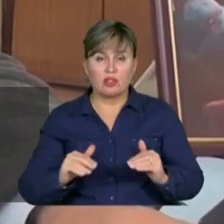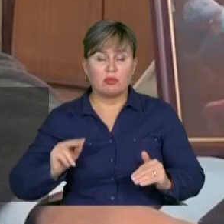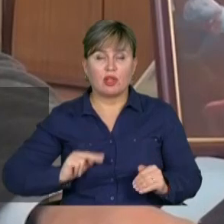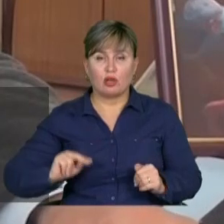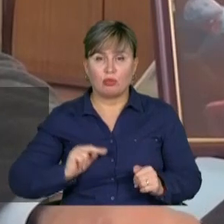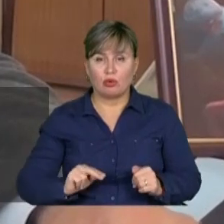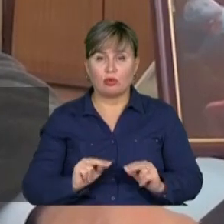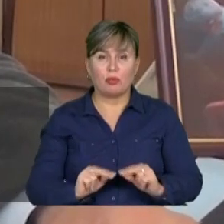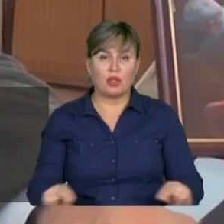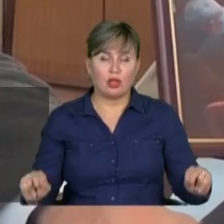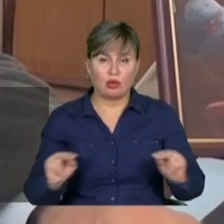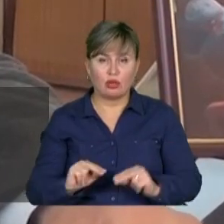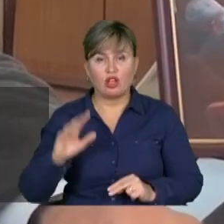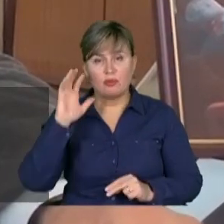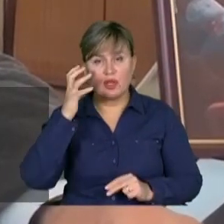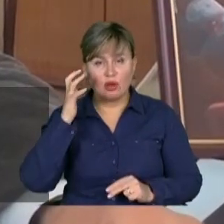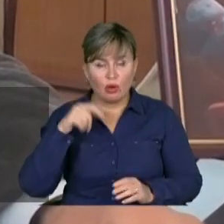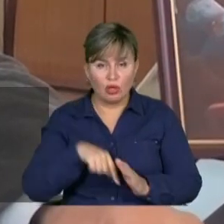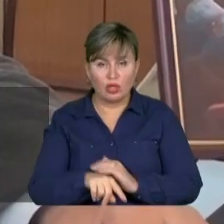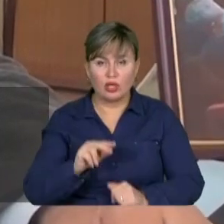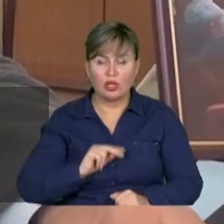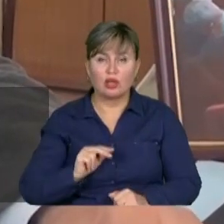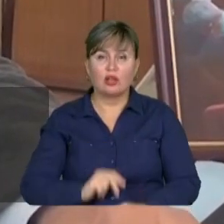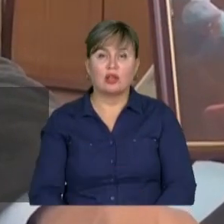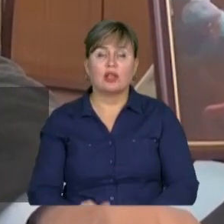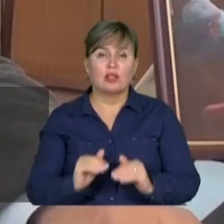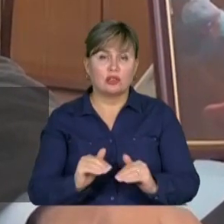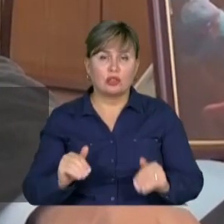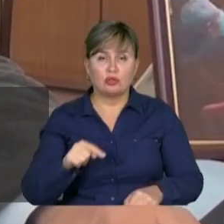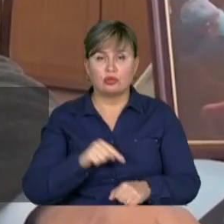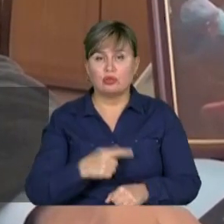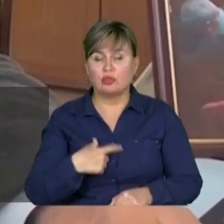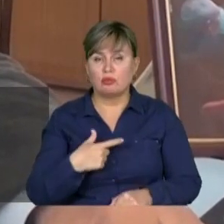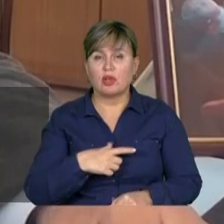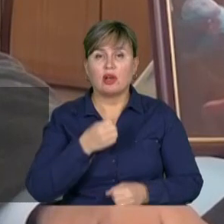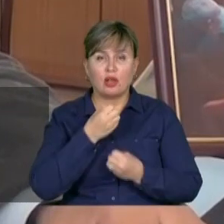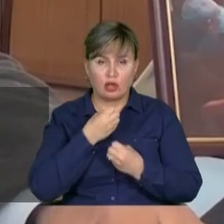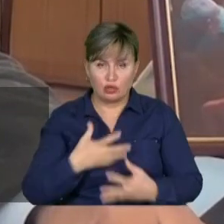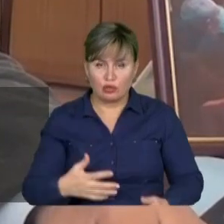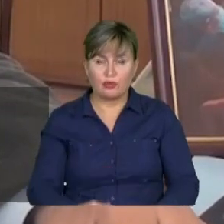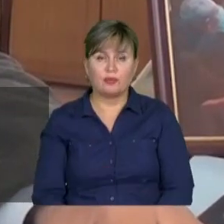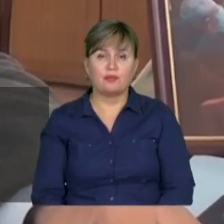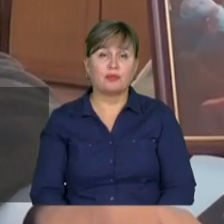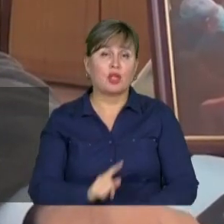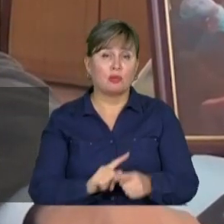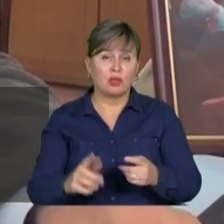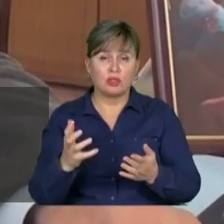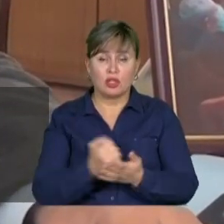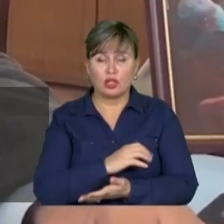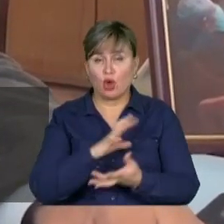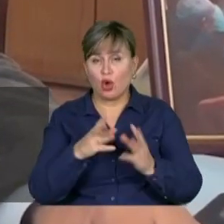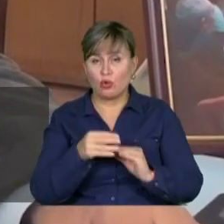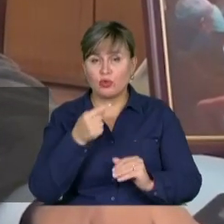работают педагоги, психологи. Дети себя чувствуют хорошо. Быстро нашли общий